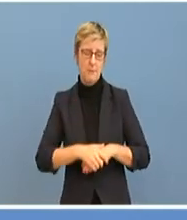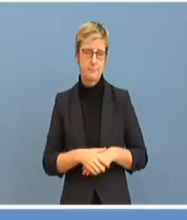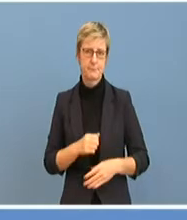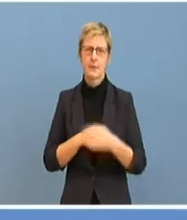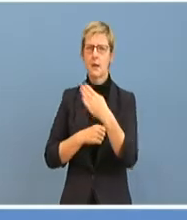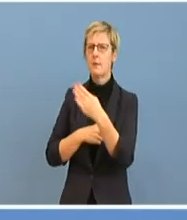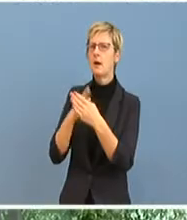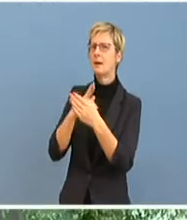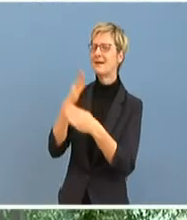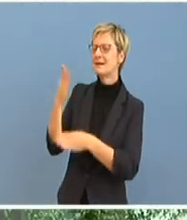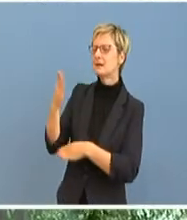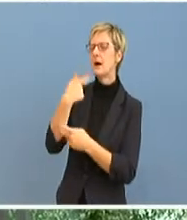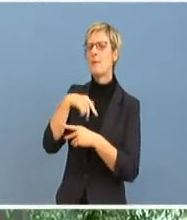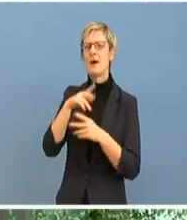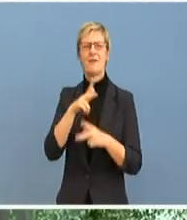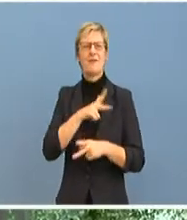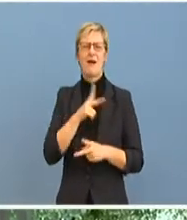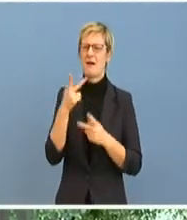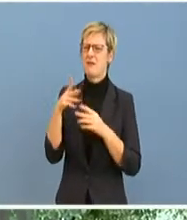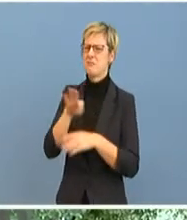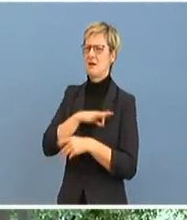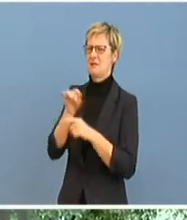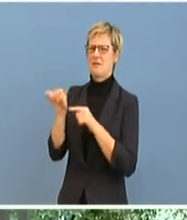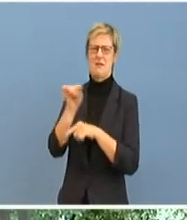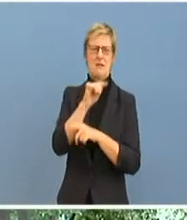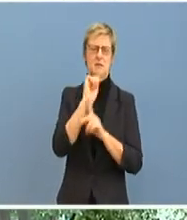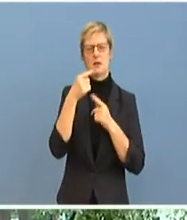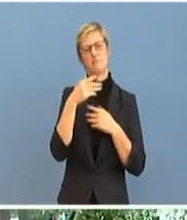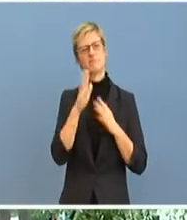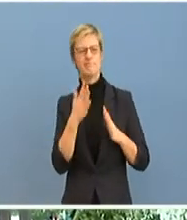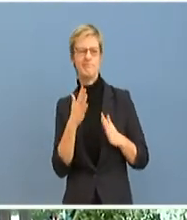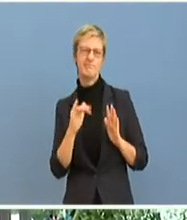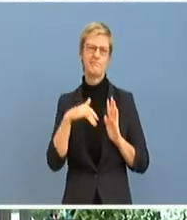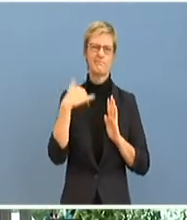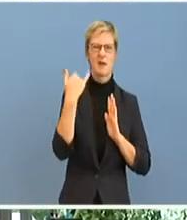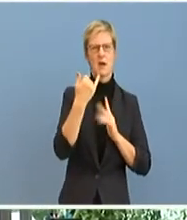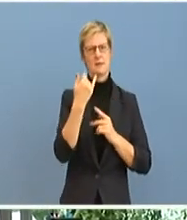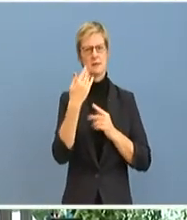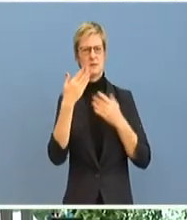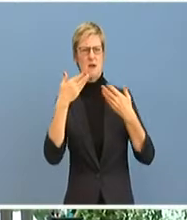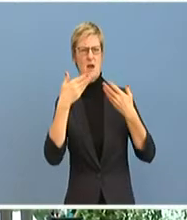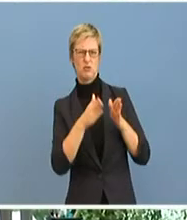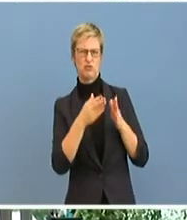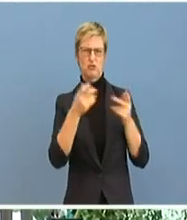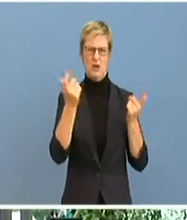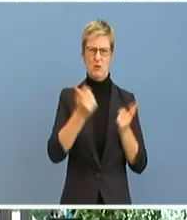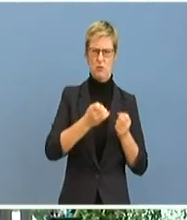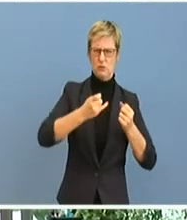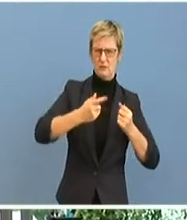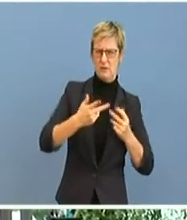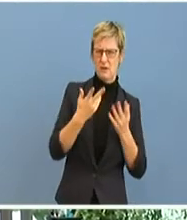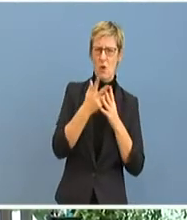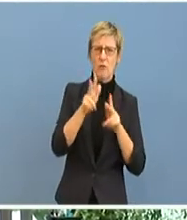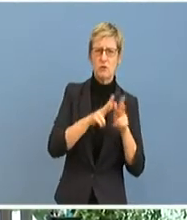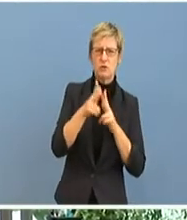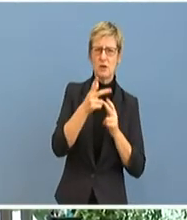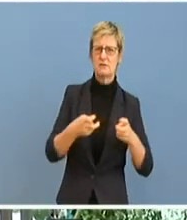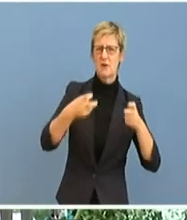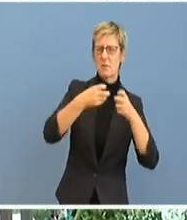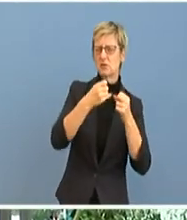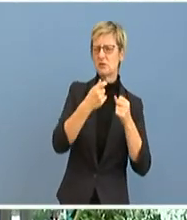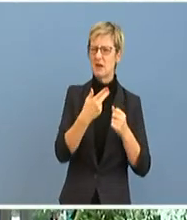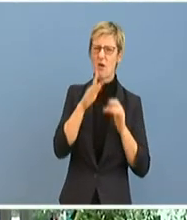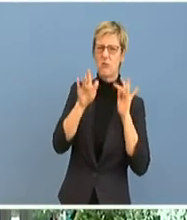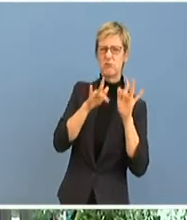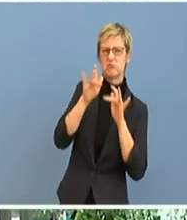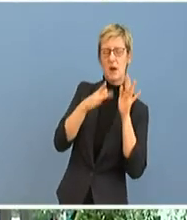wirklich sehr umstritten sind, quer durch alle Parteien und Wirtschaftsverbände und Städtetag, können Sie uns da die Position der Bundeskanzlerin sagen? Also hat sie